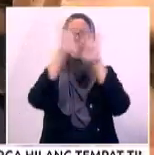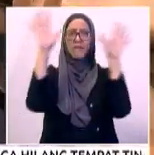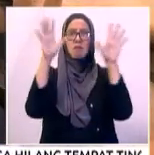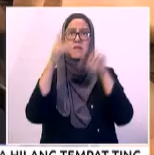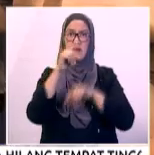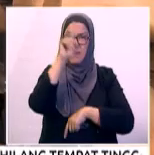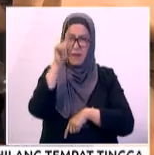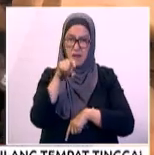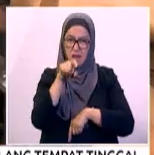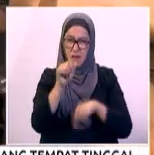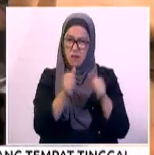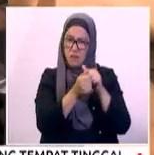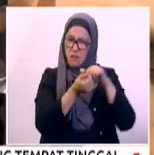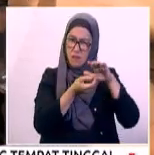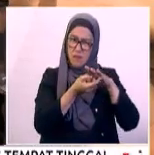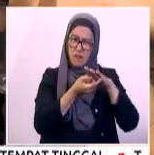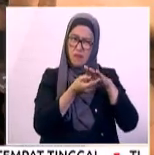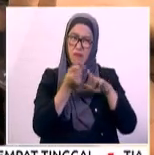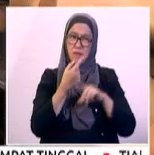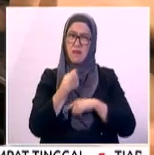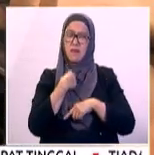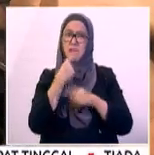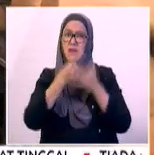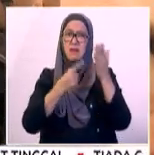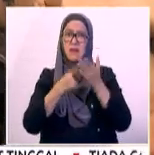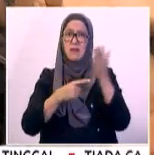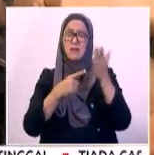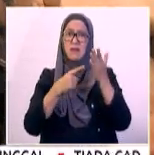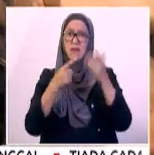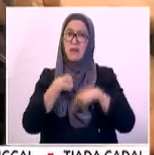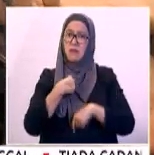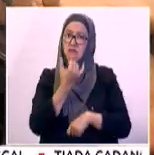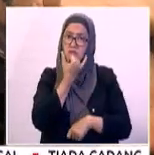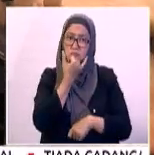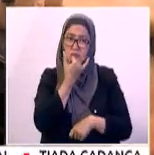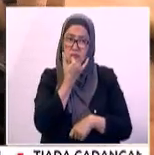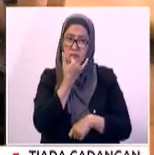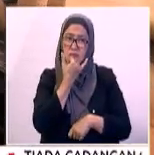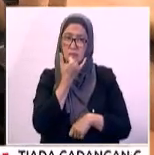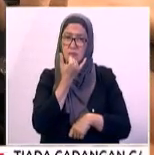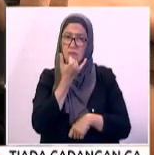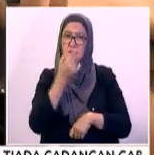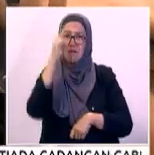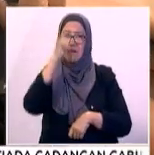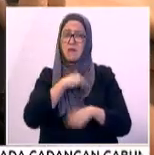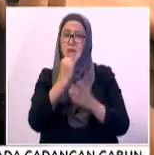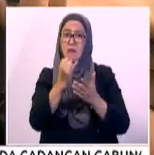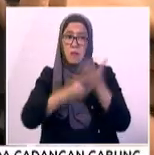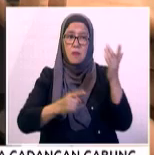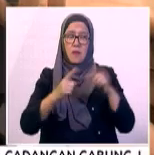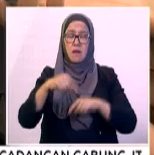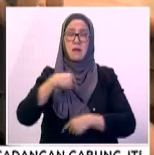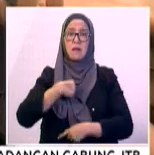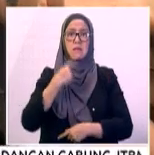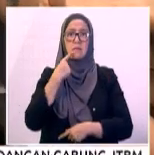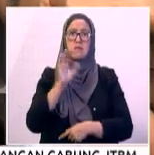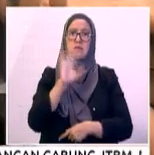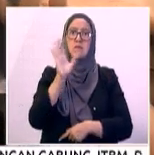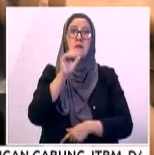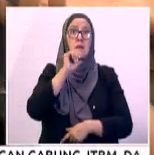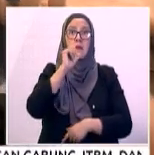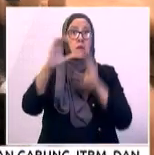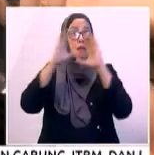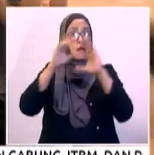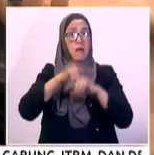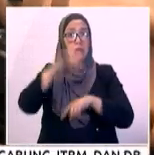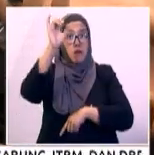atau tak sabotaj, saya sebutkan saya tidak rule out sebab pemandangan mata kasar saya kelihatan seperti ada, ya. Dan